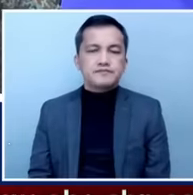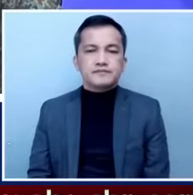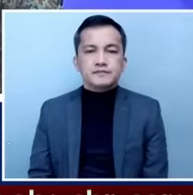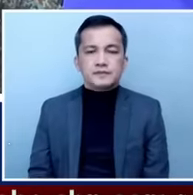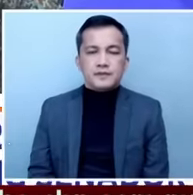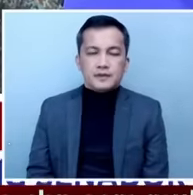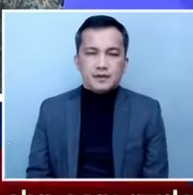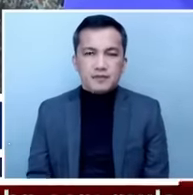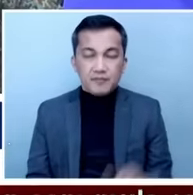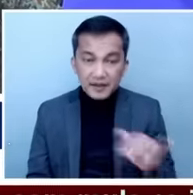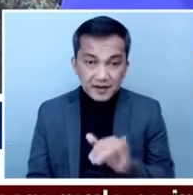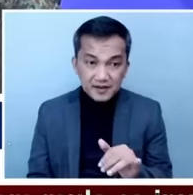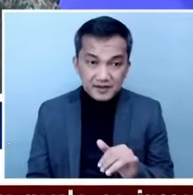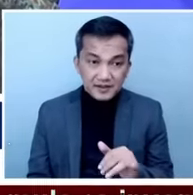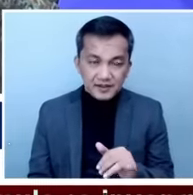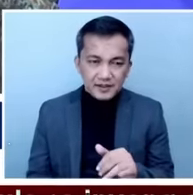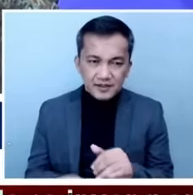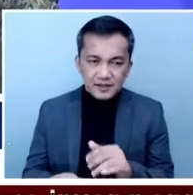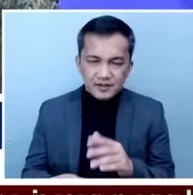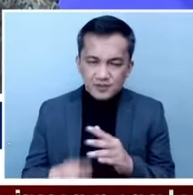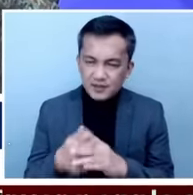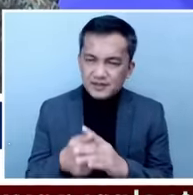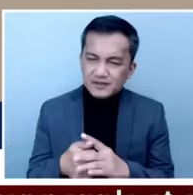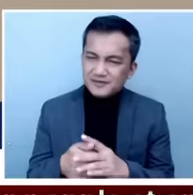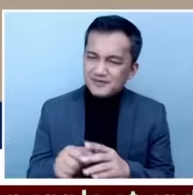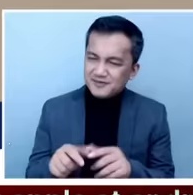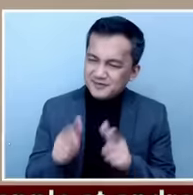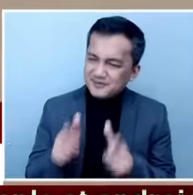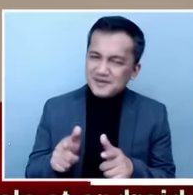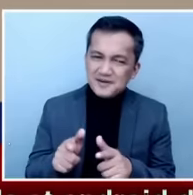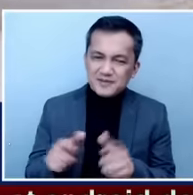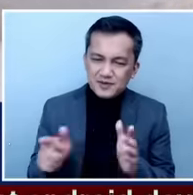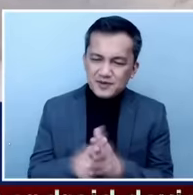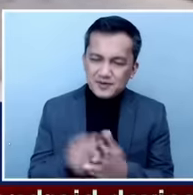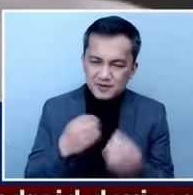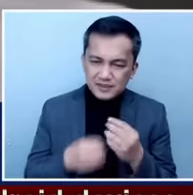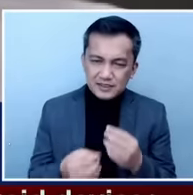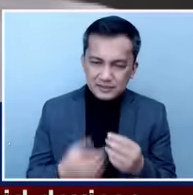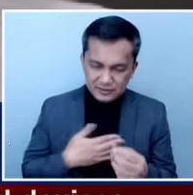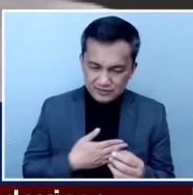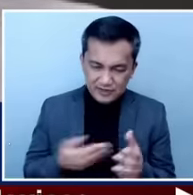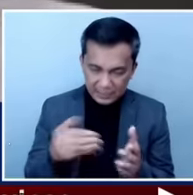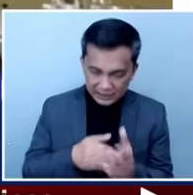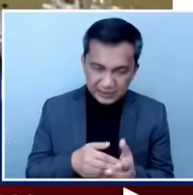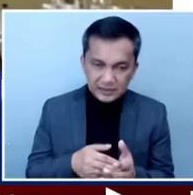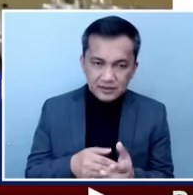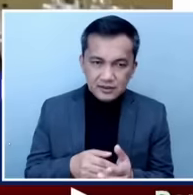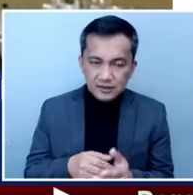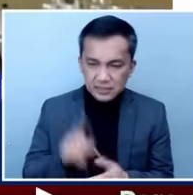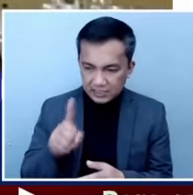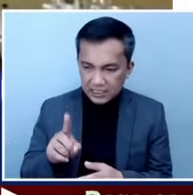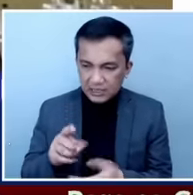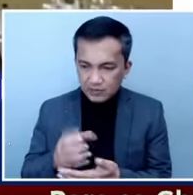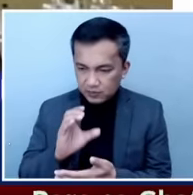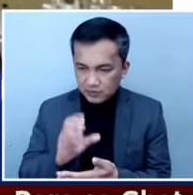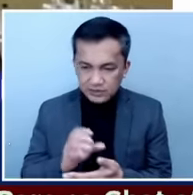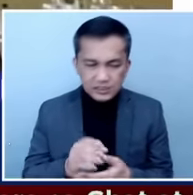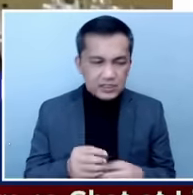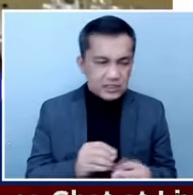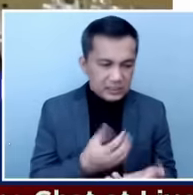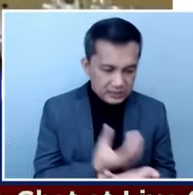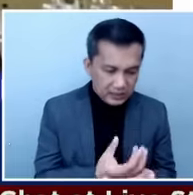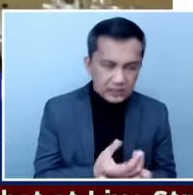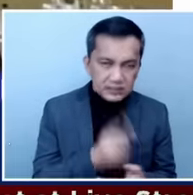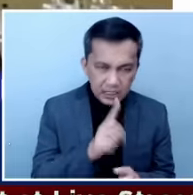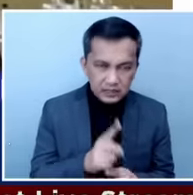na pinagbabawalan na kami kumain kung gusto pa namin kumain. Isang food item lang, isa ka, isang inumin lamang. Ang remedy nila is not to limit